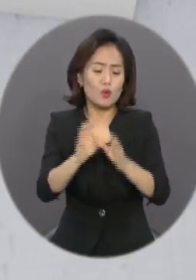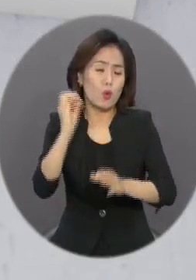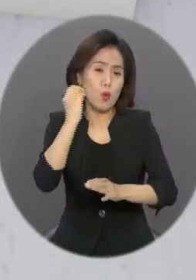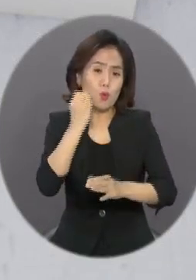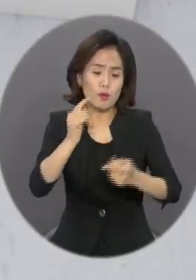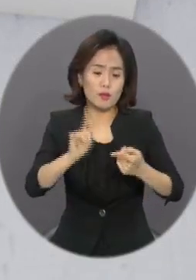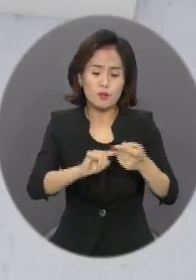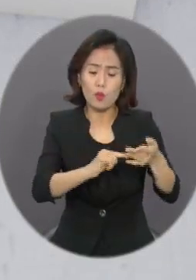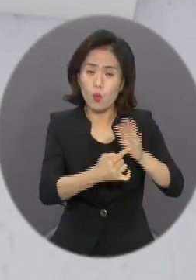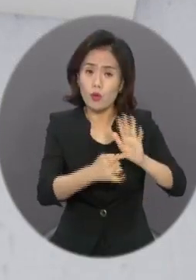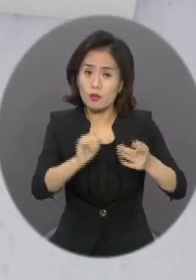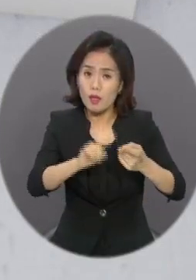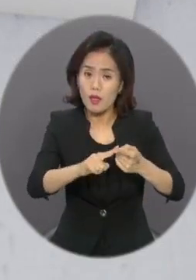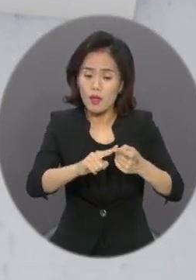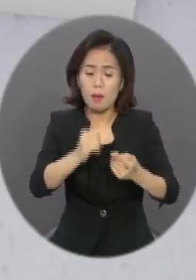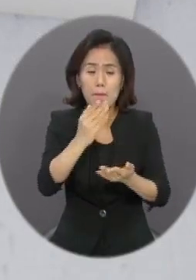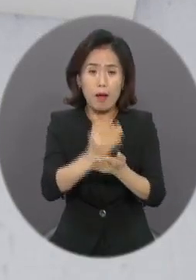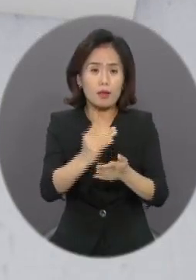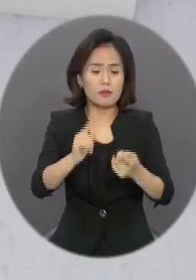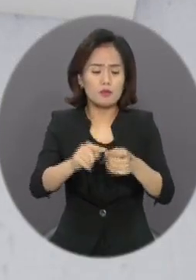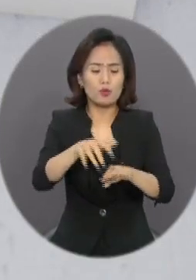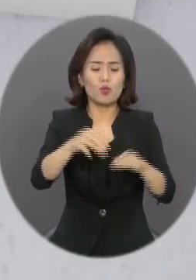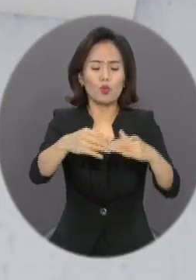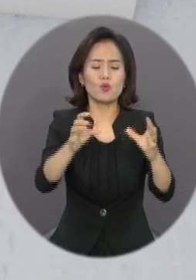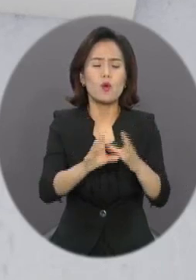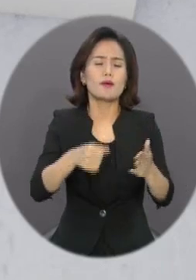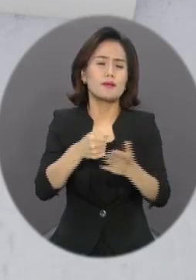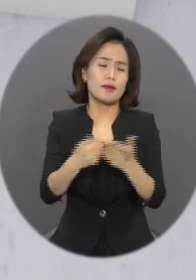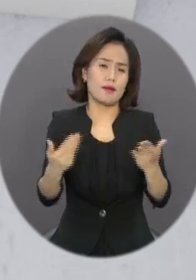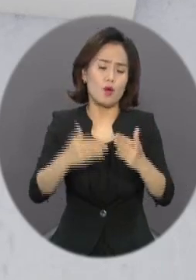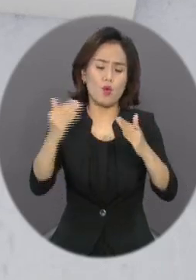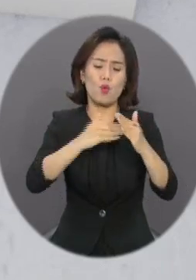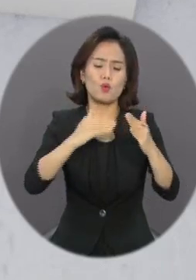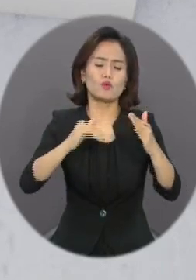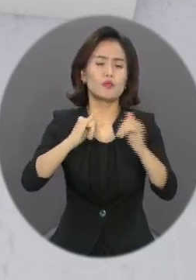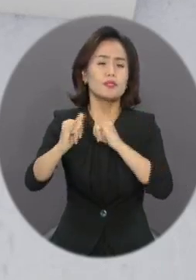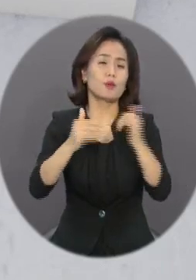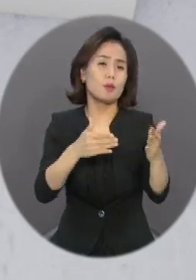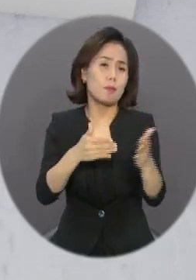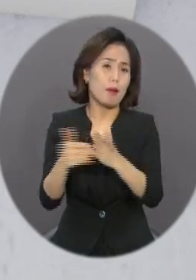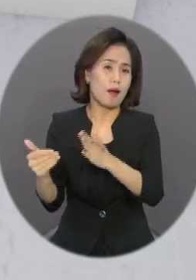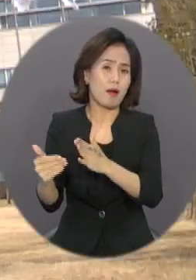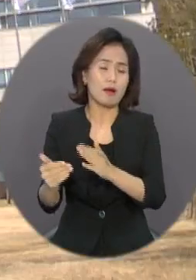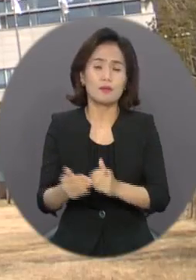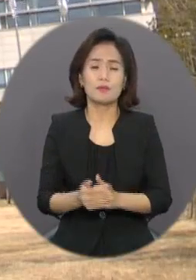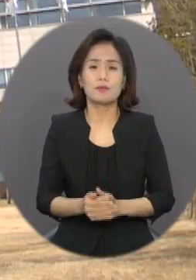홈페이지의 공개 여부는 노조가 결정할 일이라면서 공식 인터뷰는 거절했습니다.